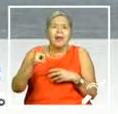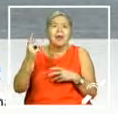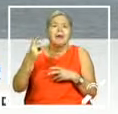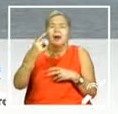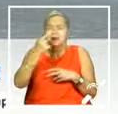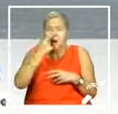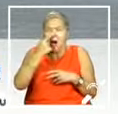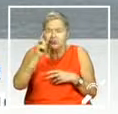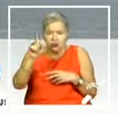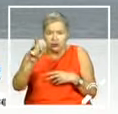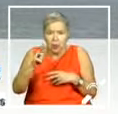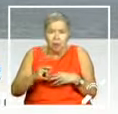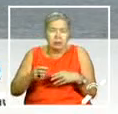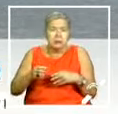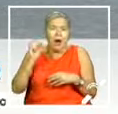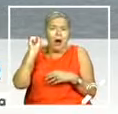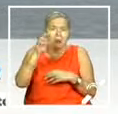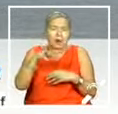ruși.